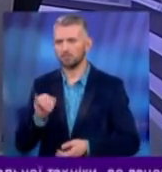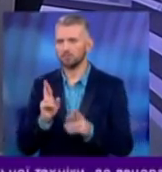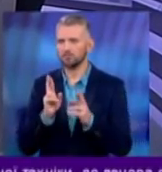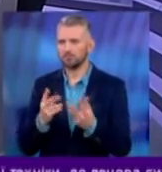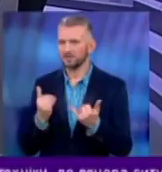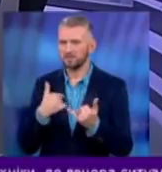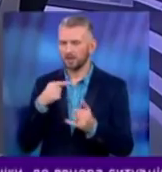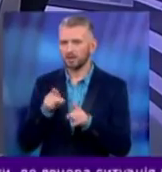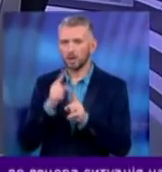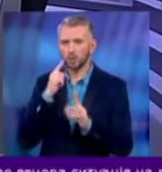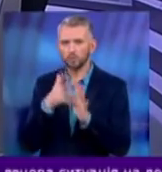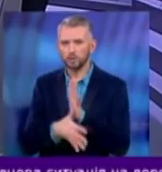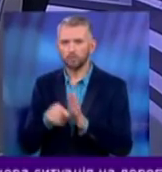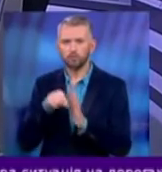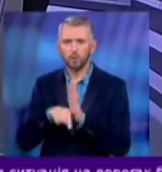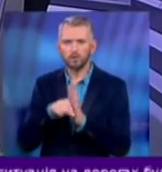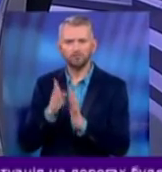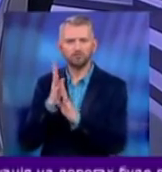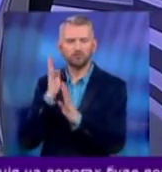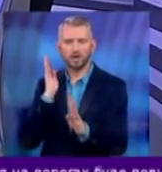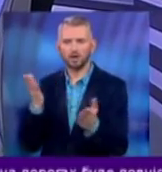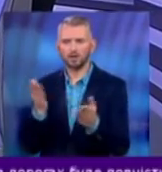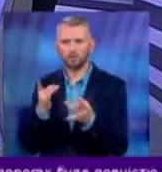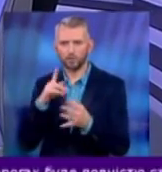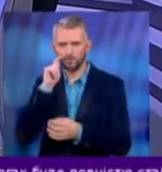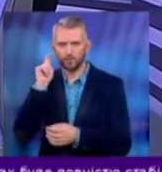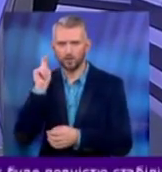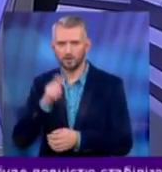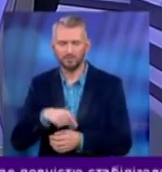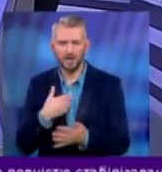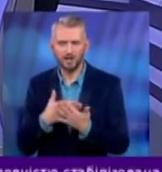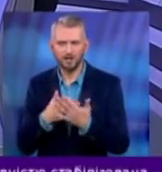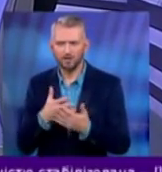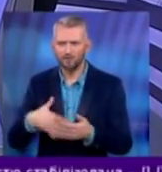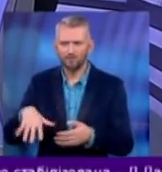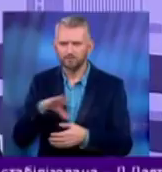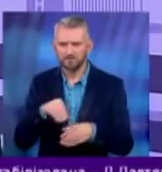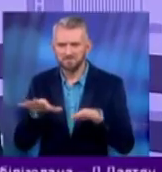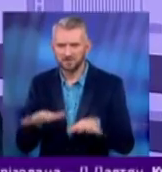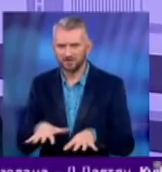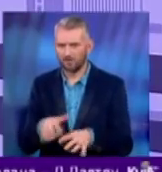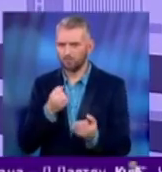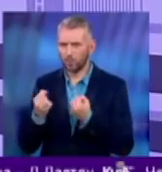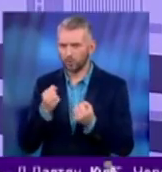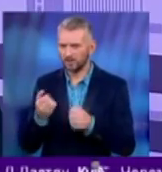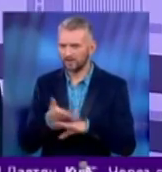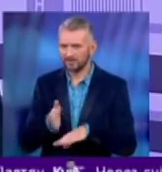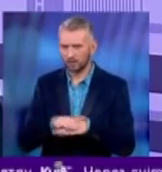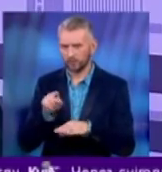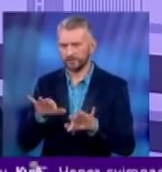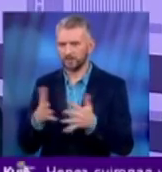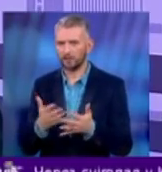тепер, я так розумію, що поняття от черги, які просто в Україні, здається, всюди і боротися з ним дуже складно, з цим явищем,